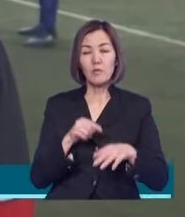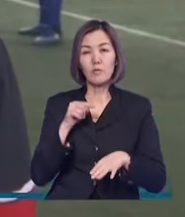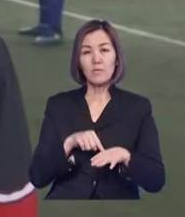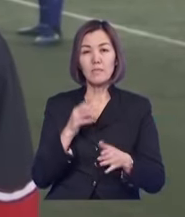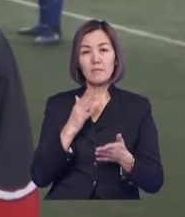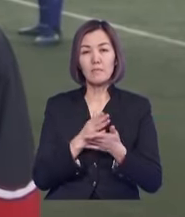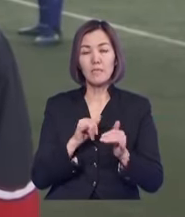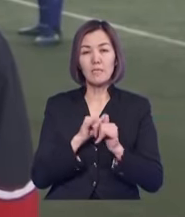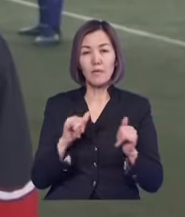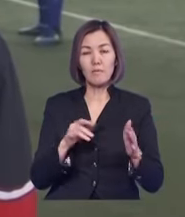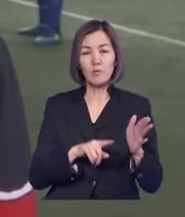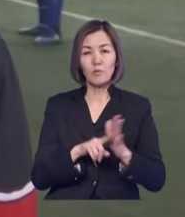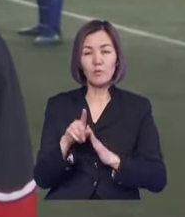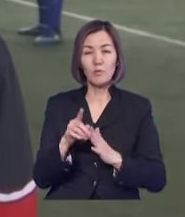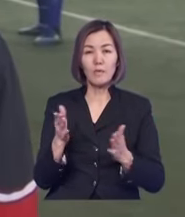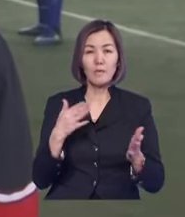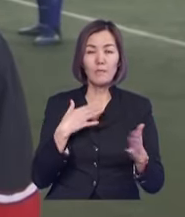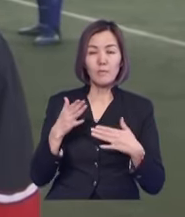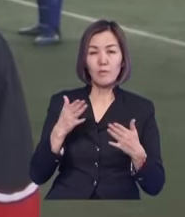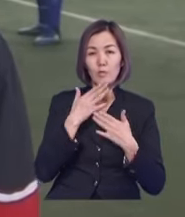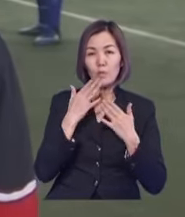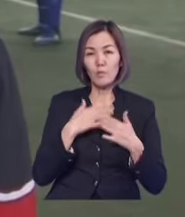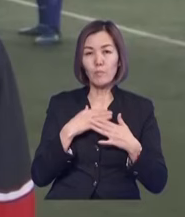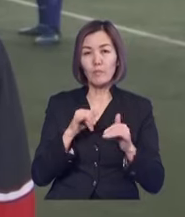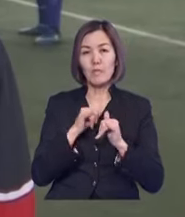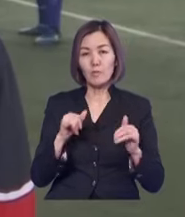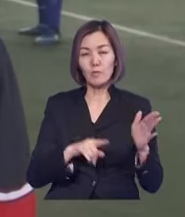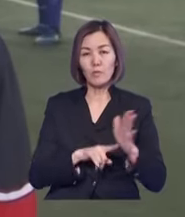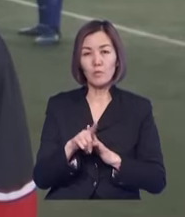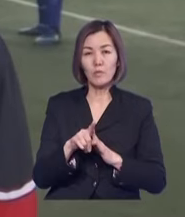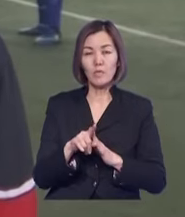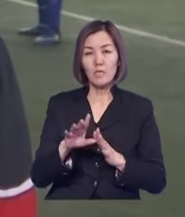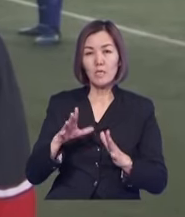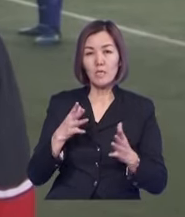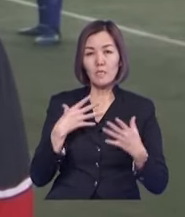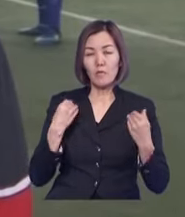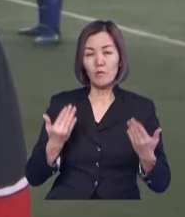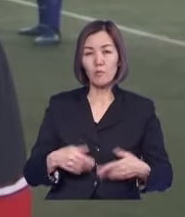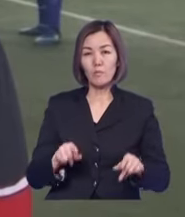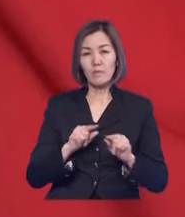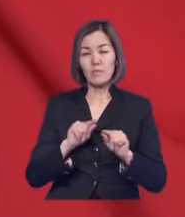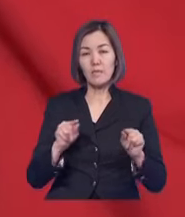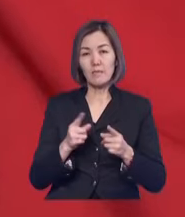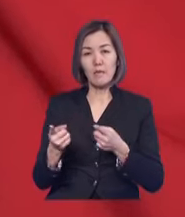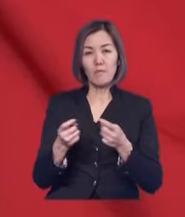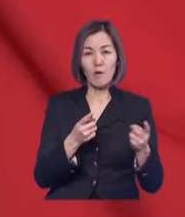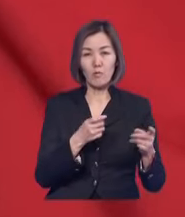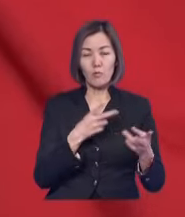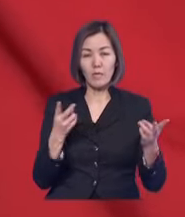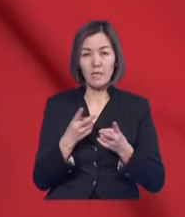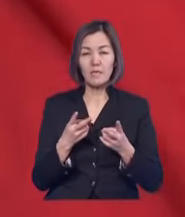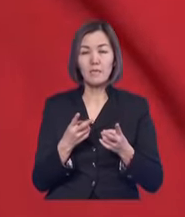сезімдерін дамыту, бір-біріне бауырмашылығын арттыру және салауатты өмір салтына баулу болып табылады. Міне сол үшін де біз